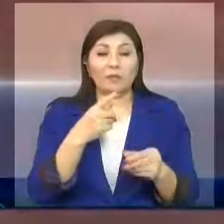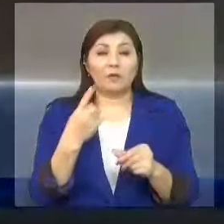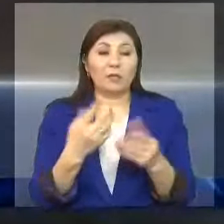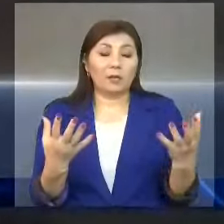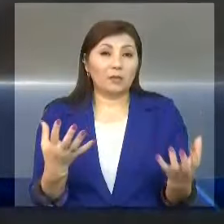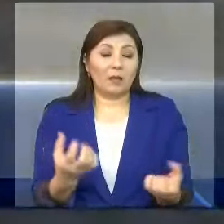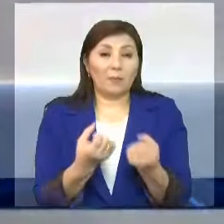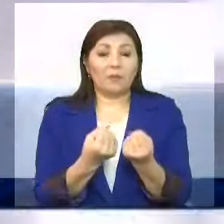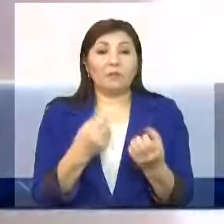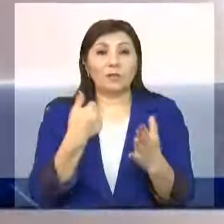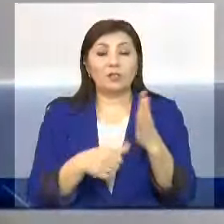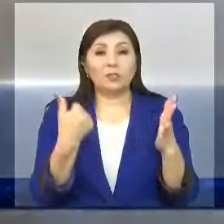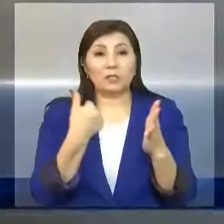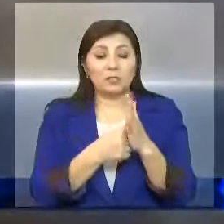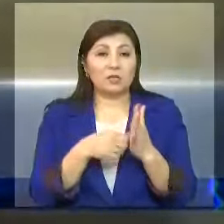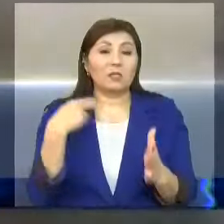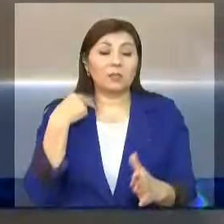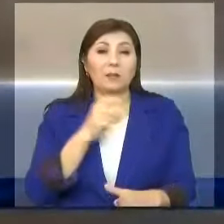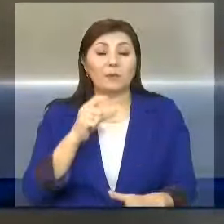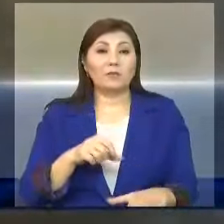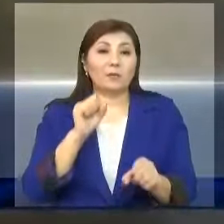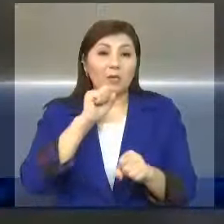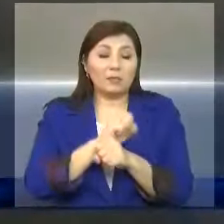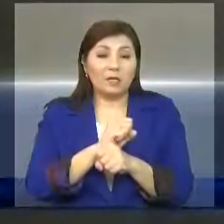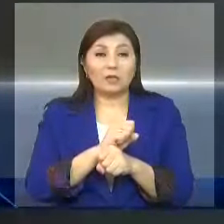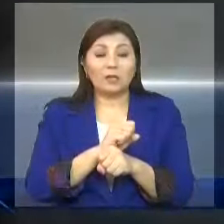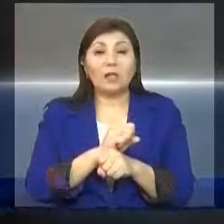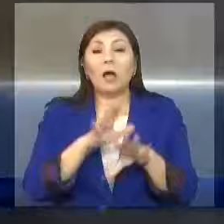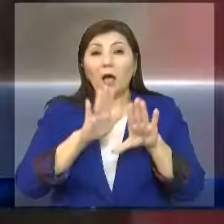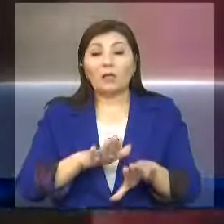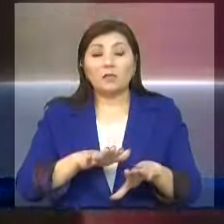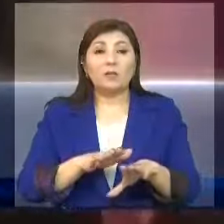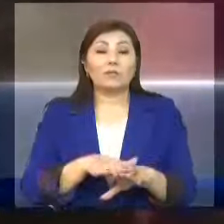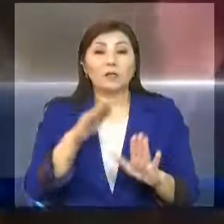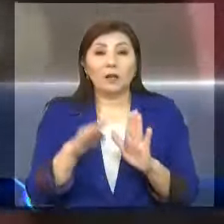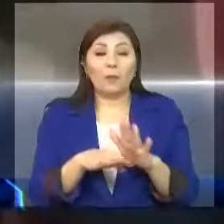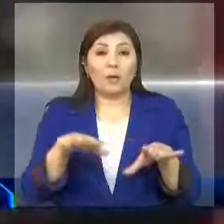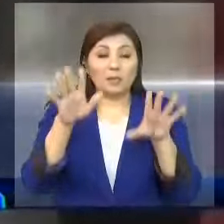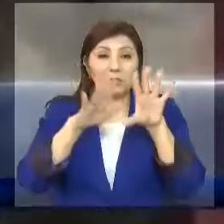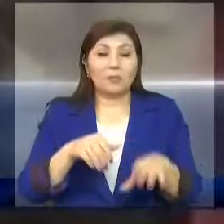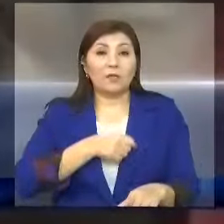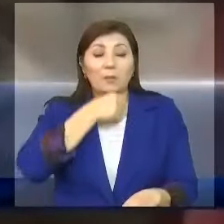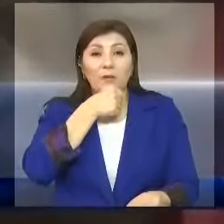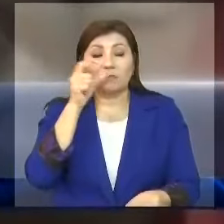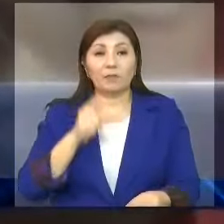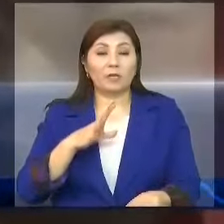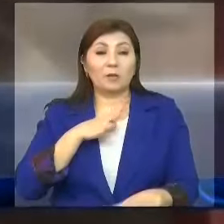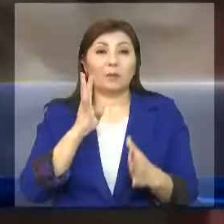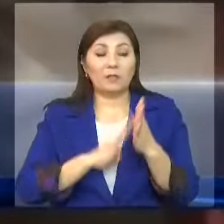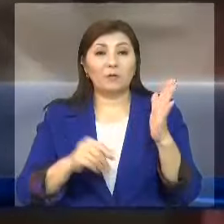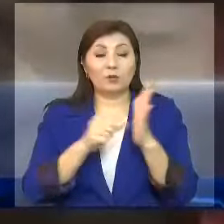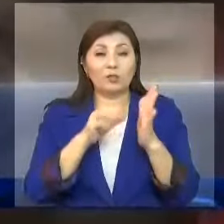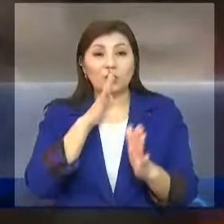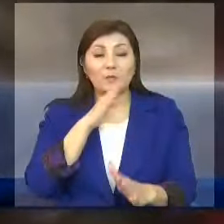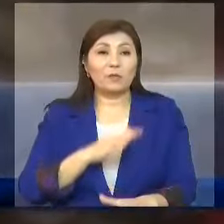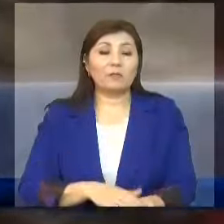спасли 66 иностранных граждан, застрявших на дороге из-за поломки транспорта. Самому взрослому пассажиру было 96